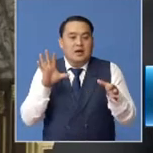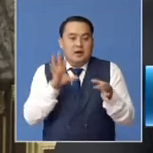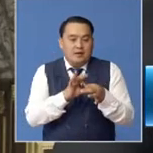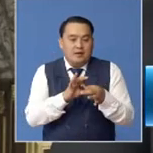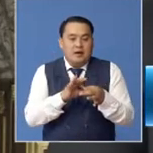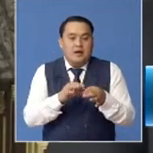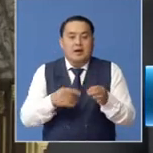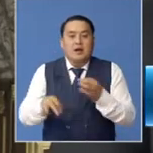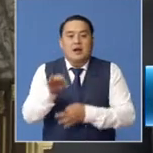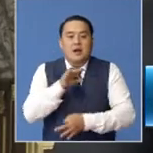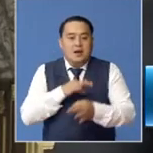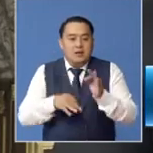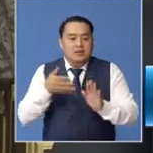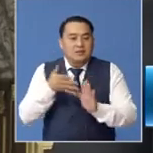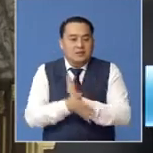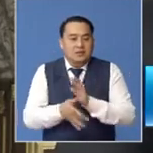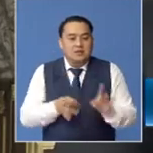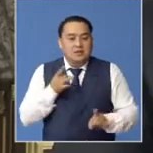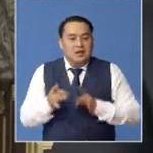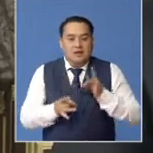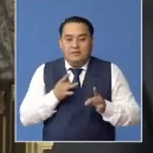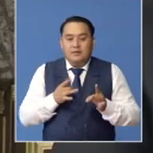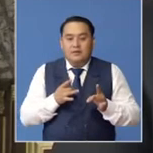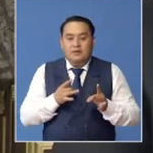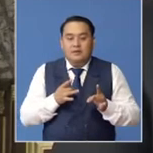лишние расходы, нервы, ну и, естественно,